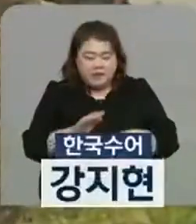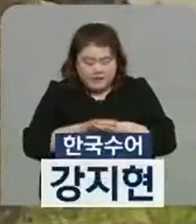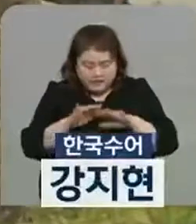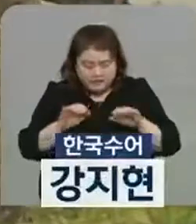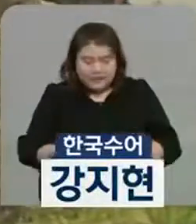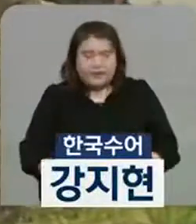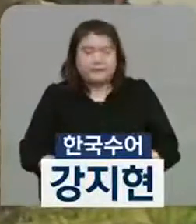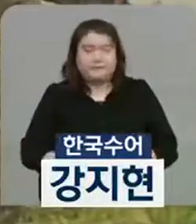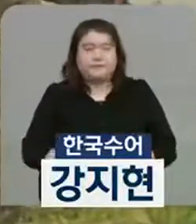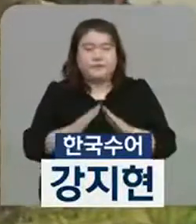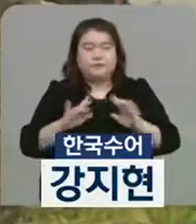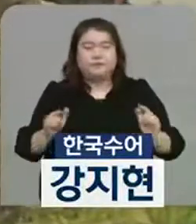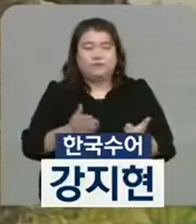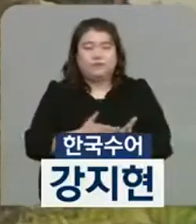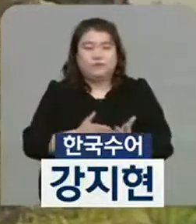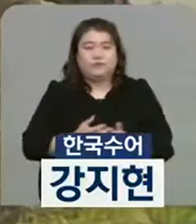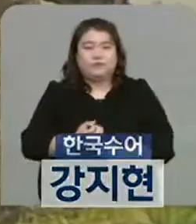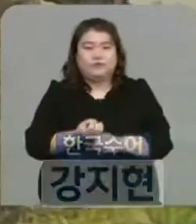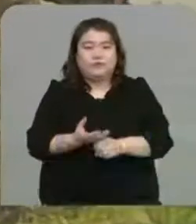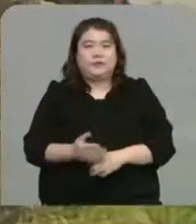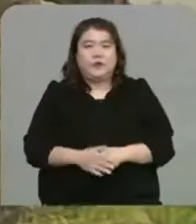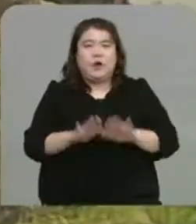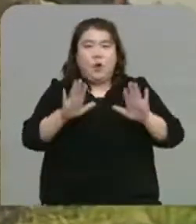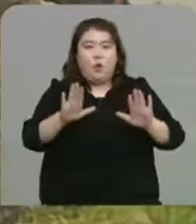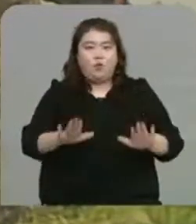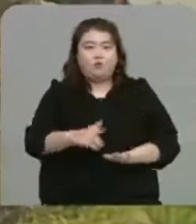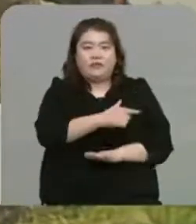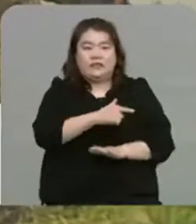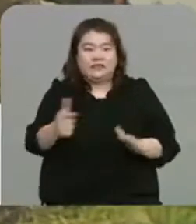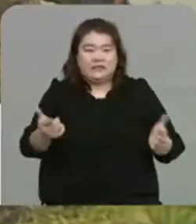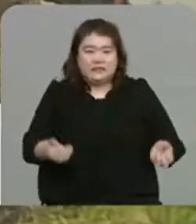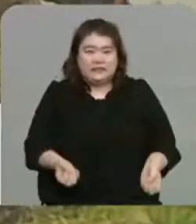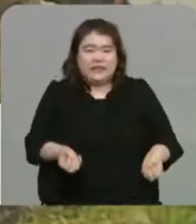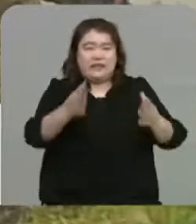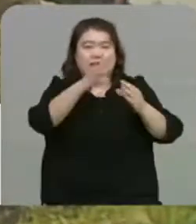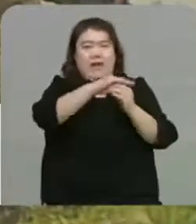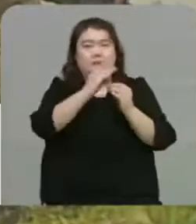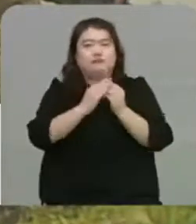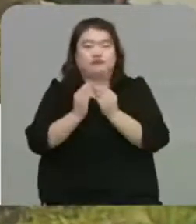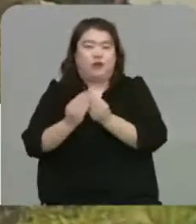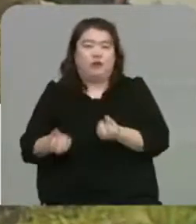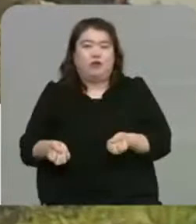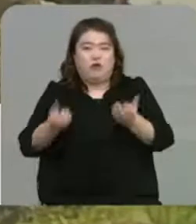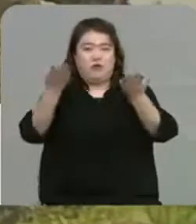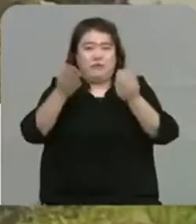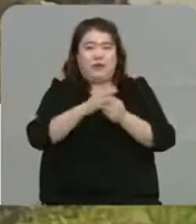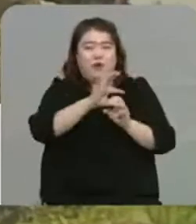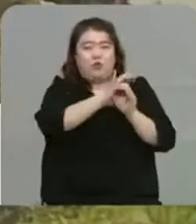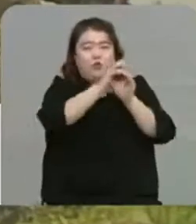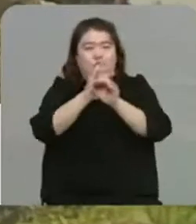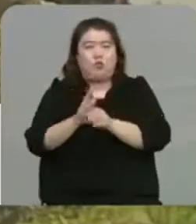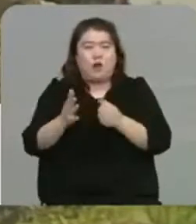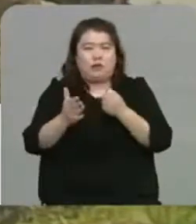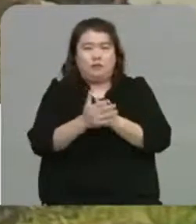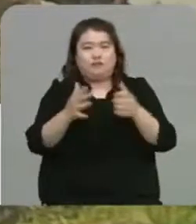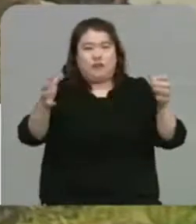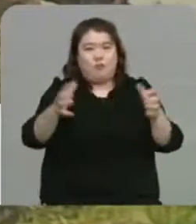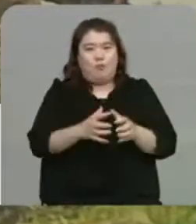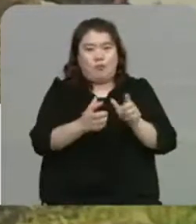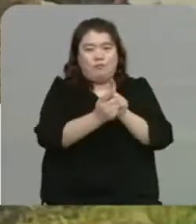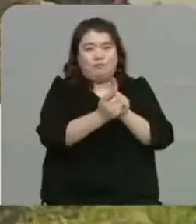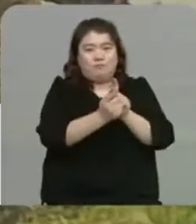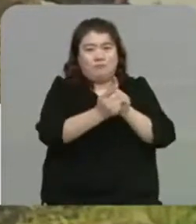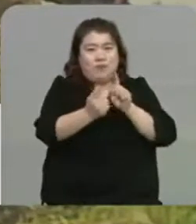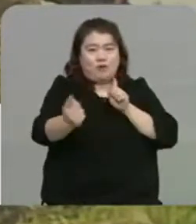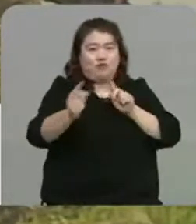시청자 여러분 안녕하십니까? 전북권 뉴스입니다. 오늘은 민족의 최대 명절 한거입니다. 코로나19로 인한 명절 모임 거리두기가